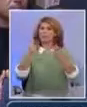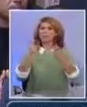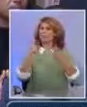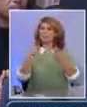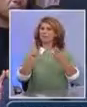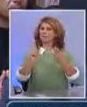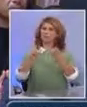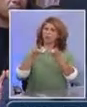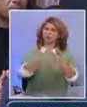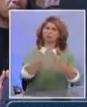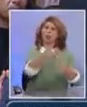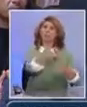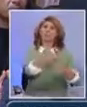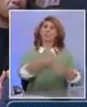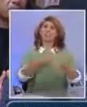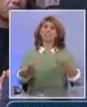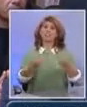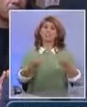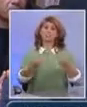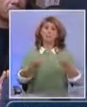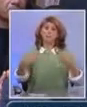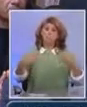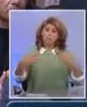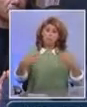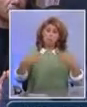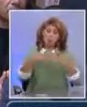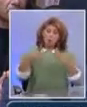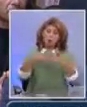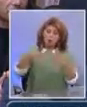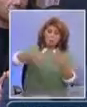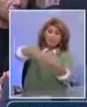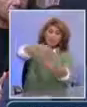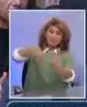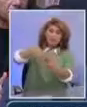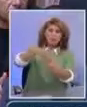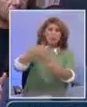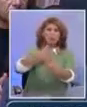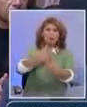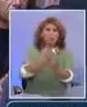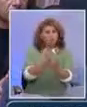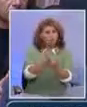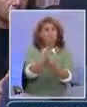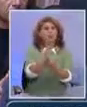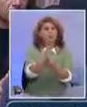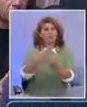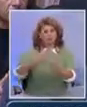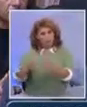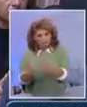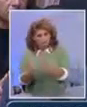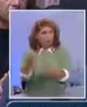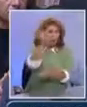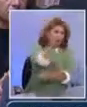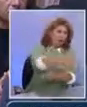των διοικήσεών των. Είναι εμφύλιος πόλεμος. Ο δικός μας πόλεμος είναι ο πλέον δίκαιος. Ήταν έθνος με άλλο